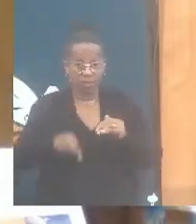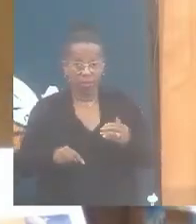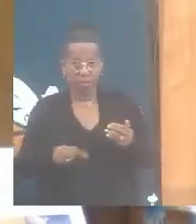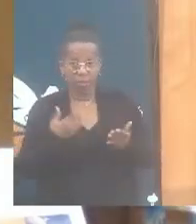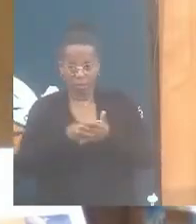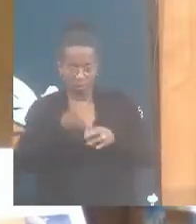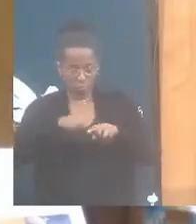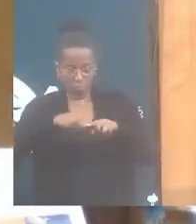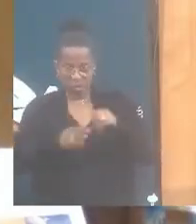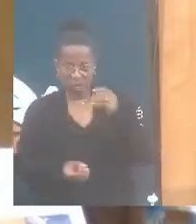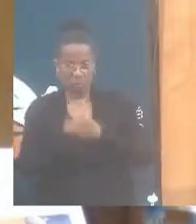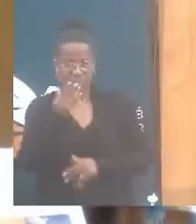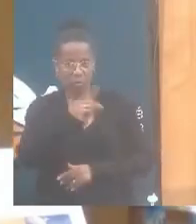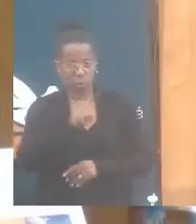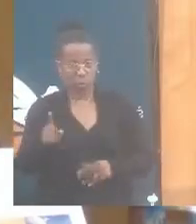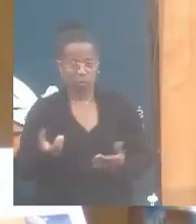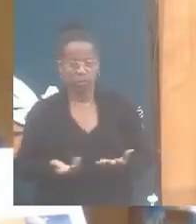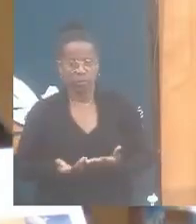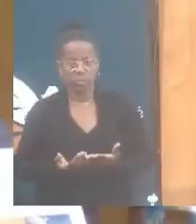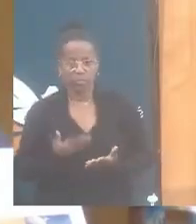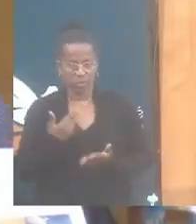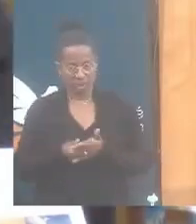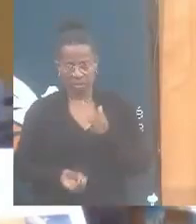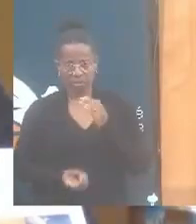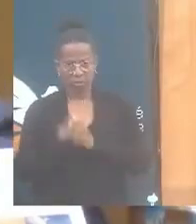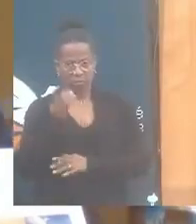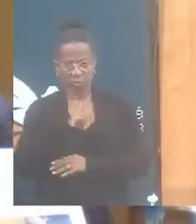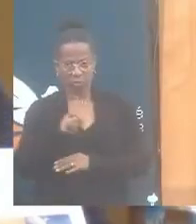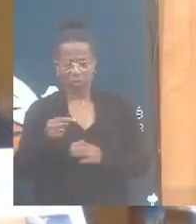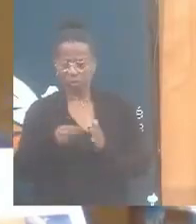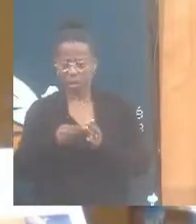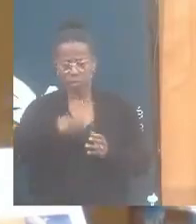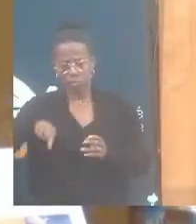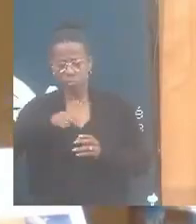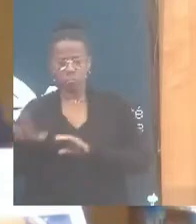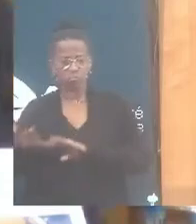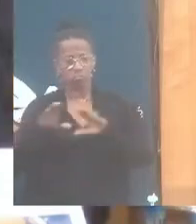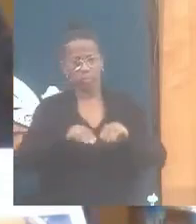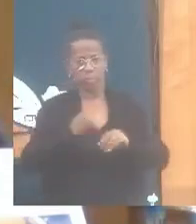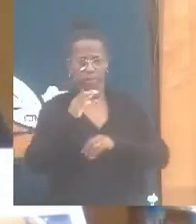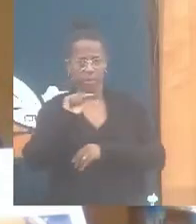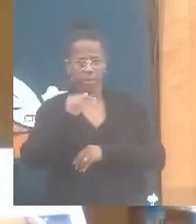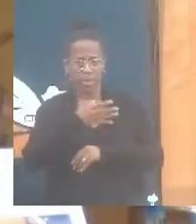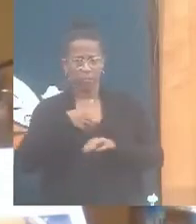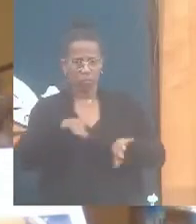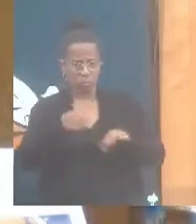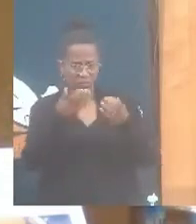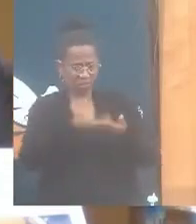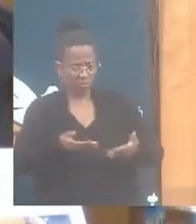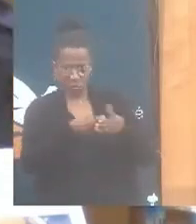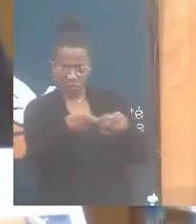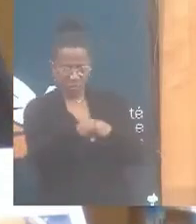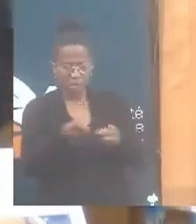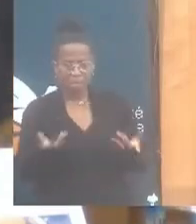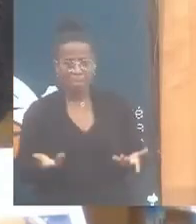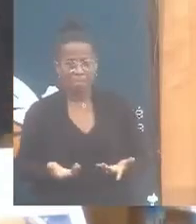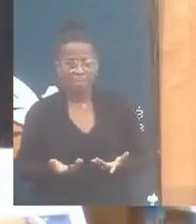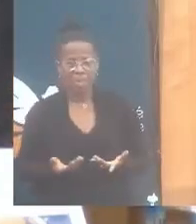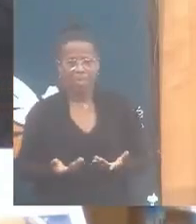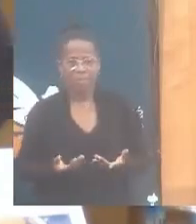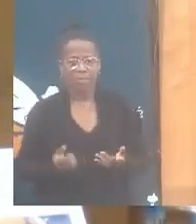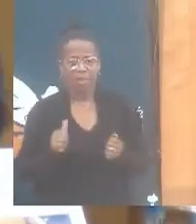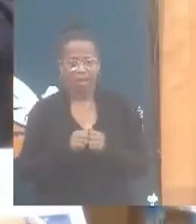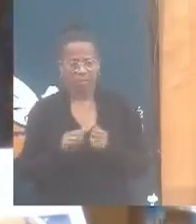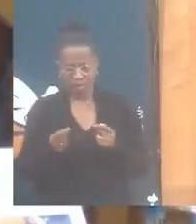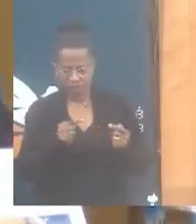nouveau. Ce n'est pas un fait nouveau. Quand nous sommes arrivés, nous avons trouvé la même chose. Rappelez-vous les débats qu'il y avait,